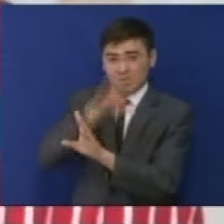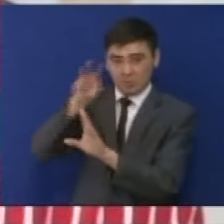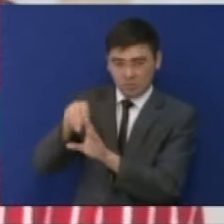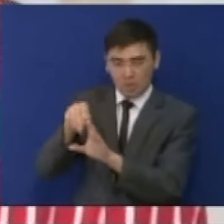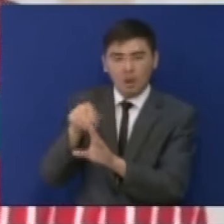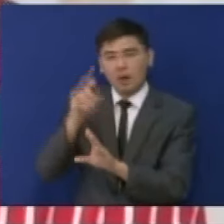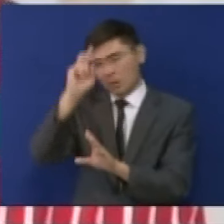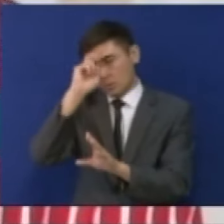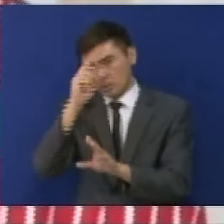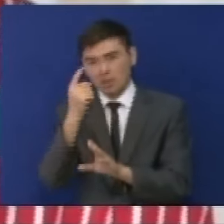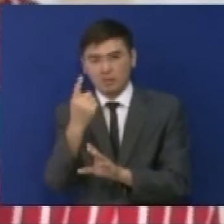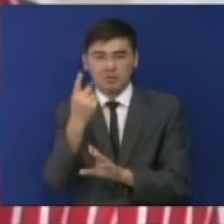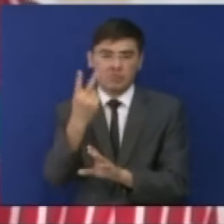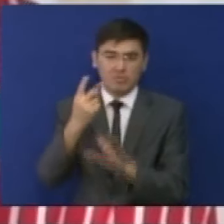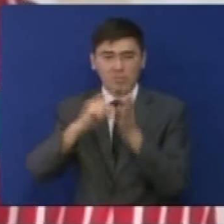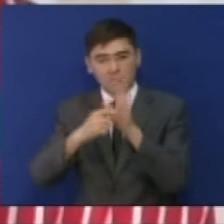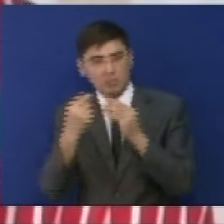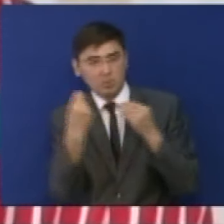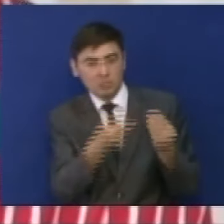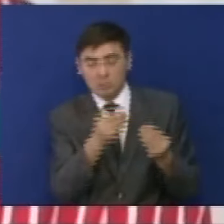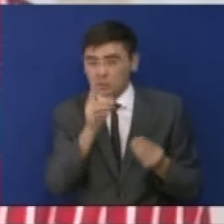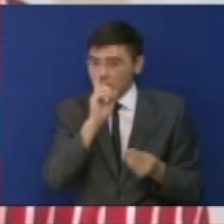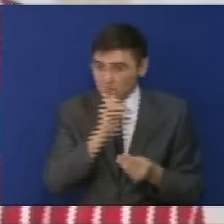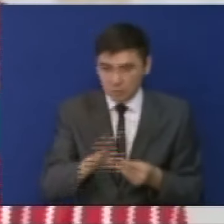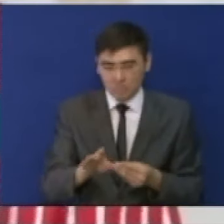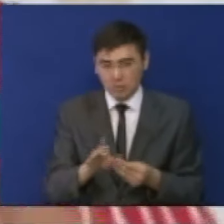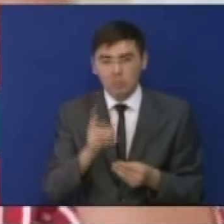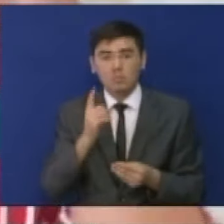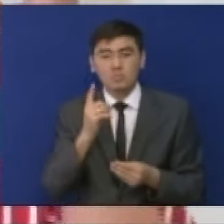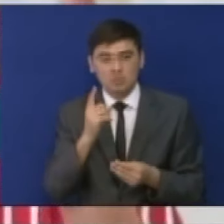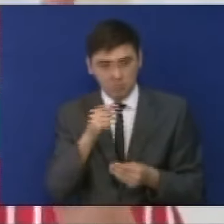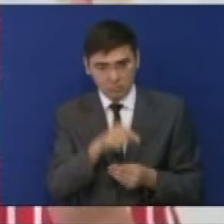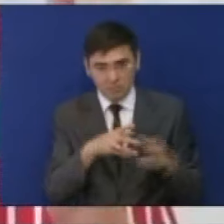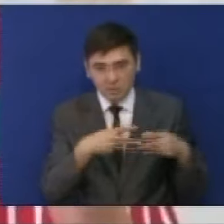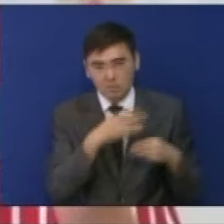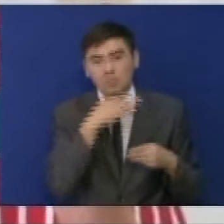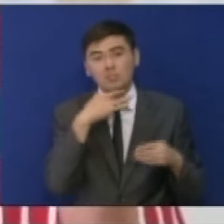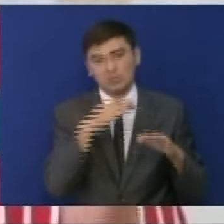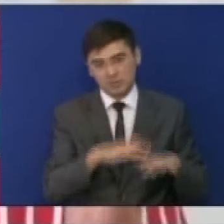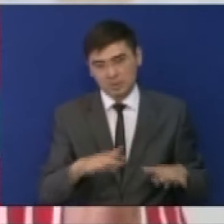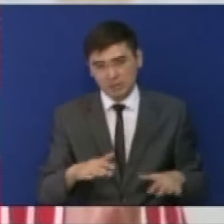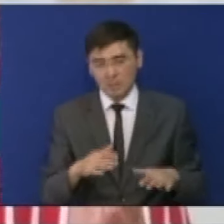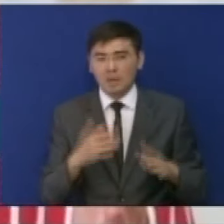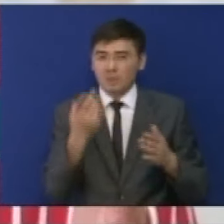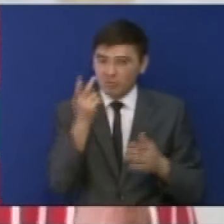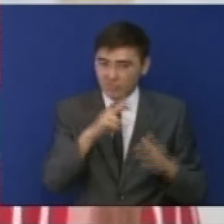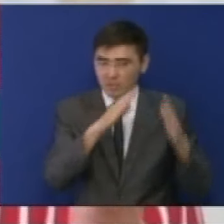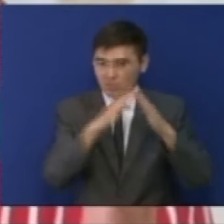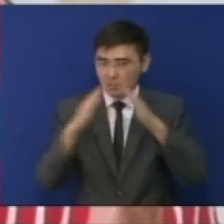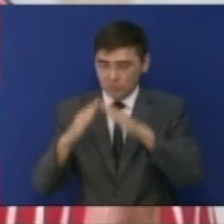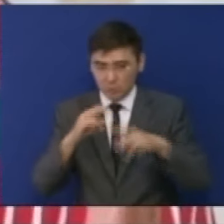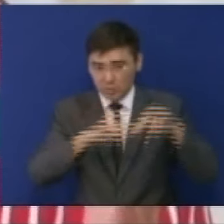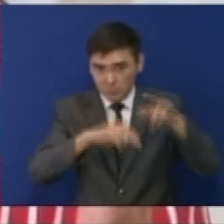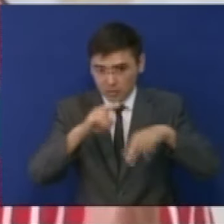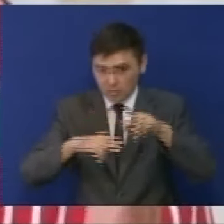дать одну и двухкомнатную квартиру. Это же многодетная получается, да? Поэтому если вот два дома строятся, 14-15 очередь,